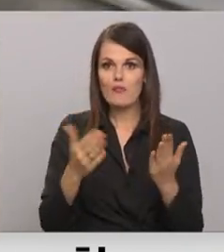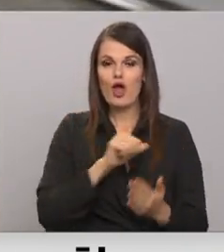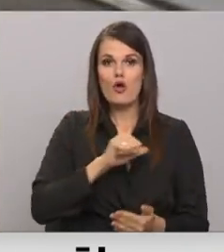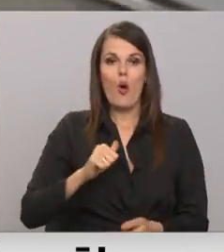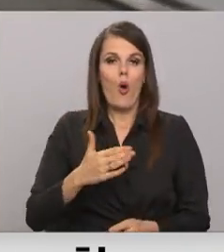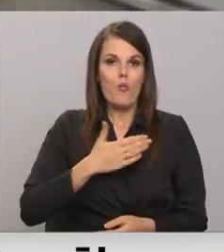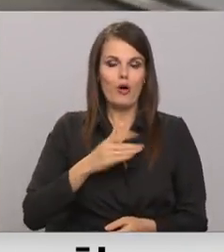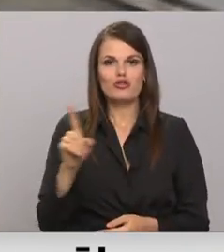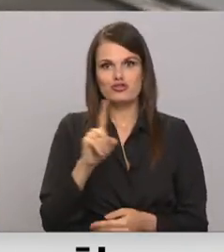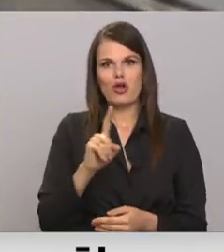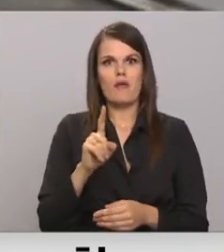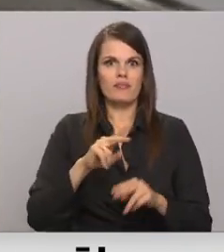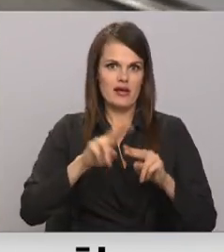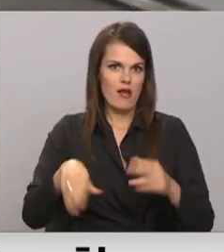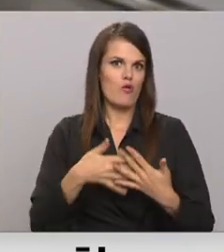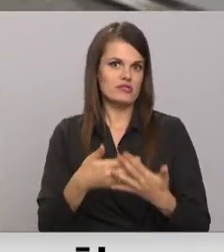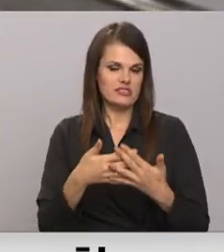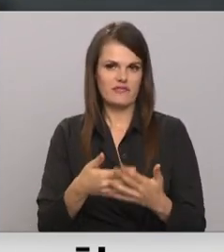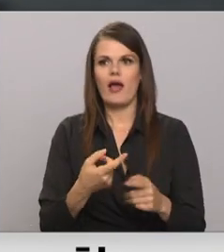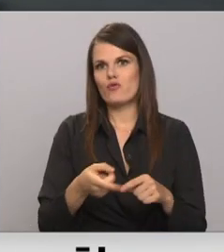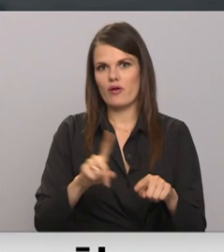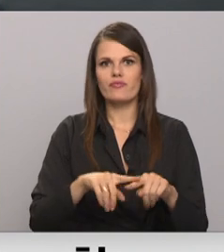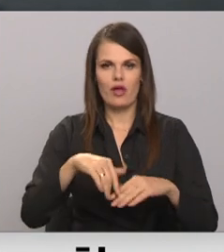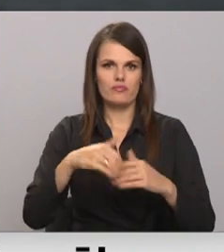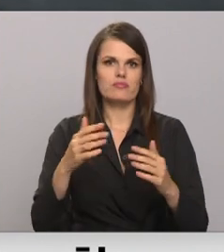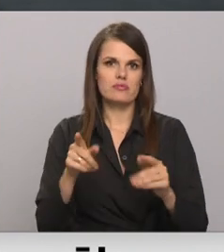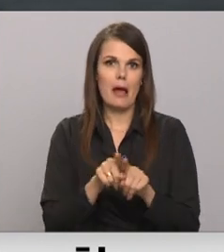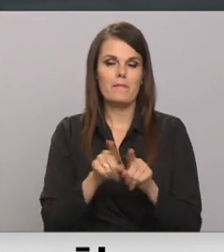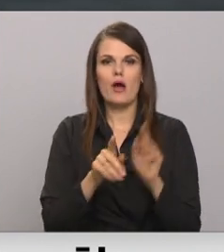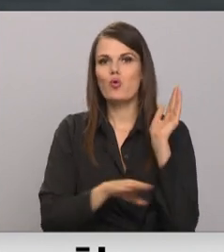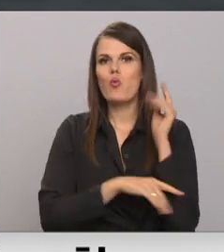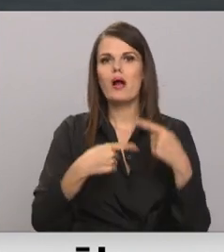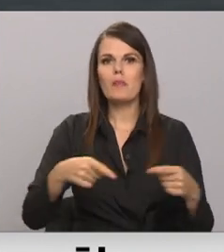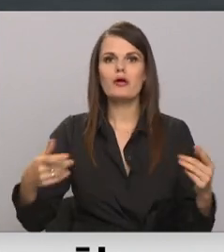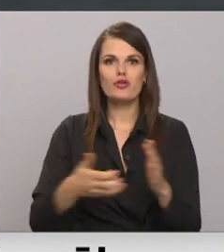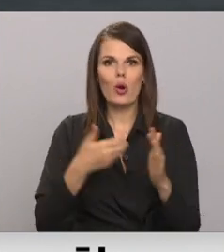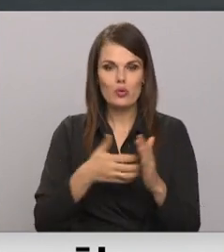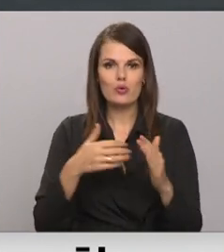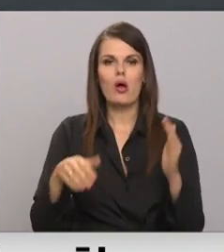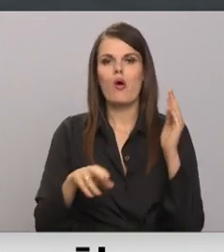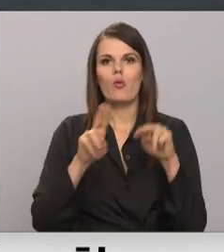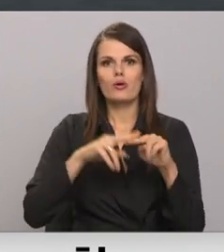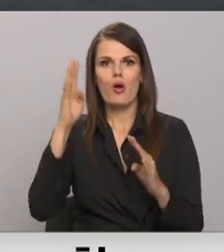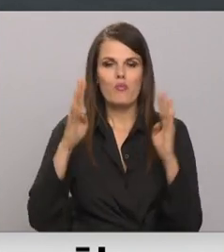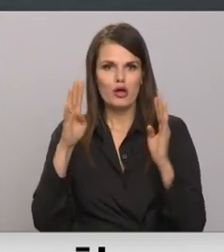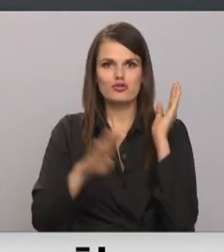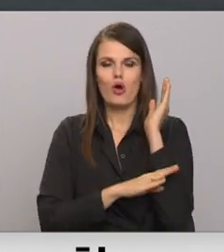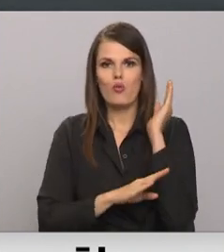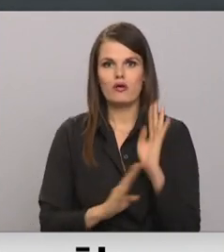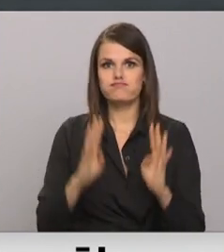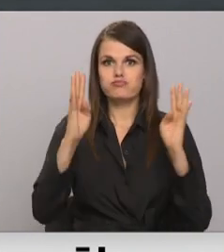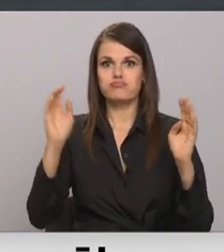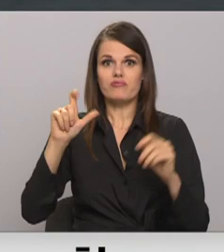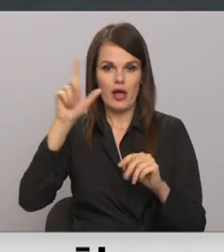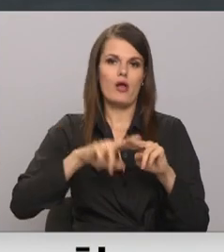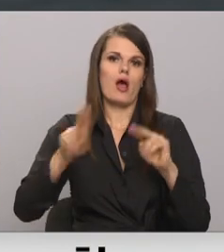sava kota, tas būtu tieši tas pats, kad kokmateriāli trūkst un mežā koki uzaug vairāk un nocirst drīkst vairāk, tad to